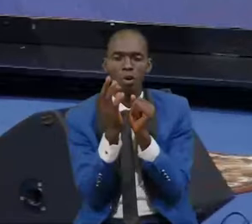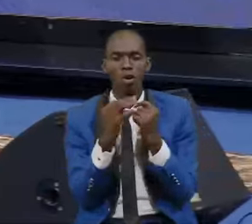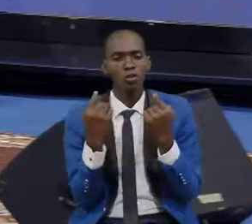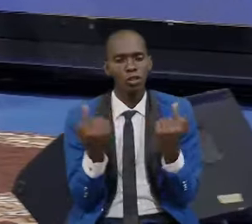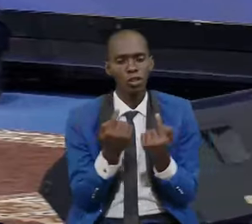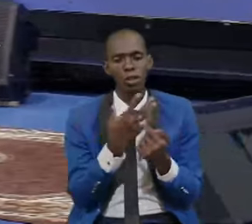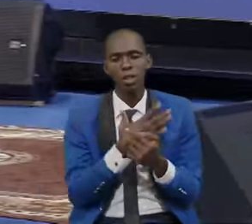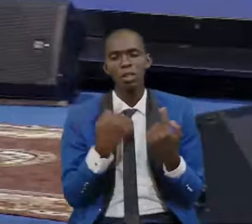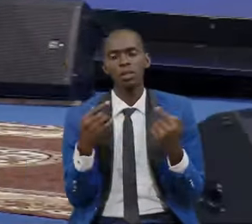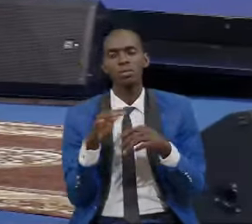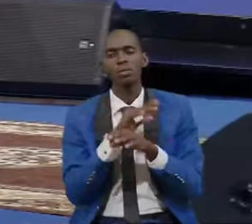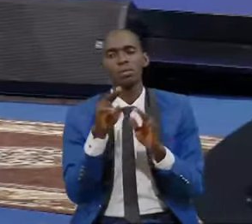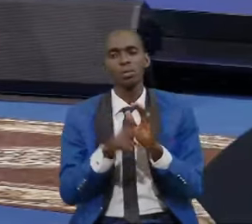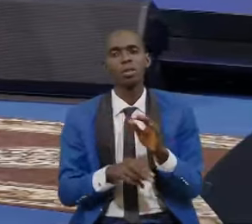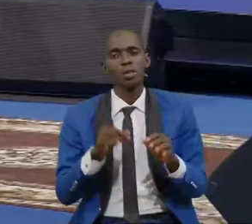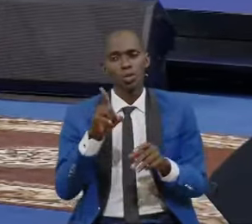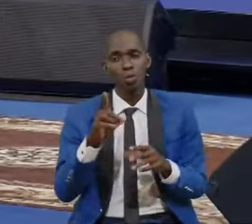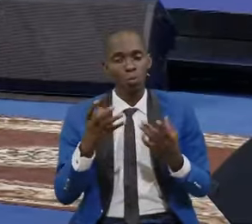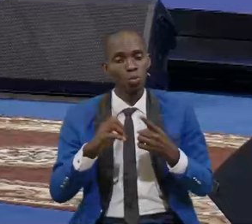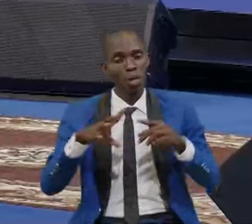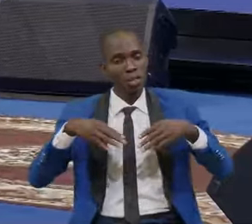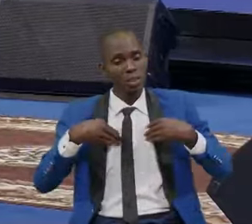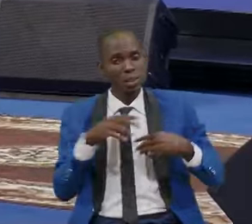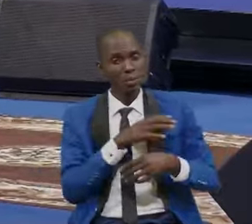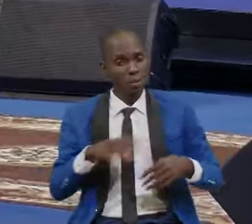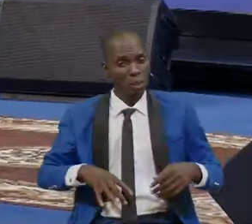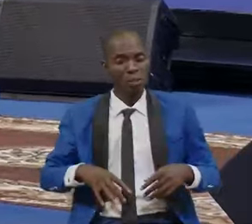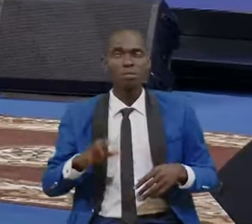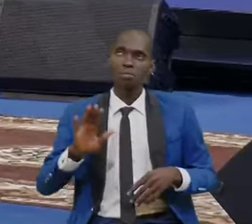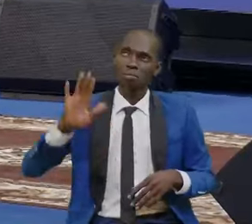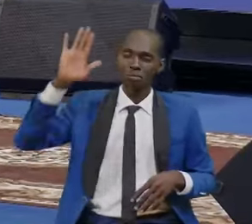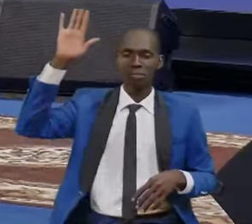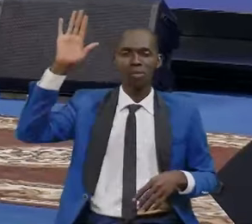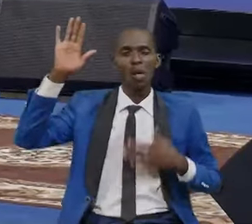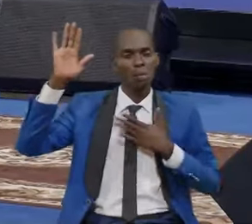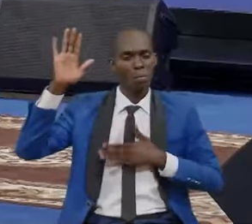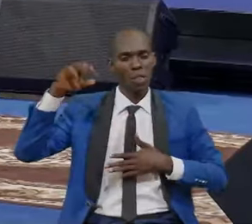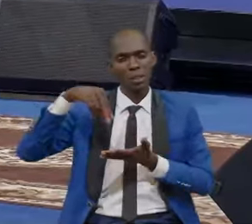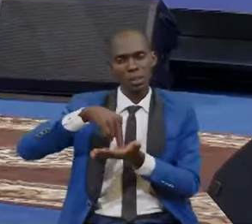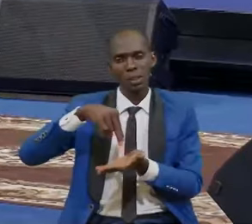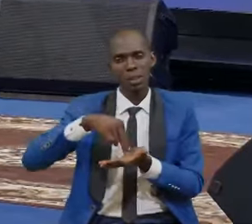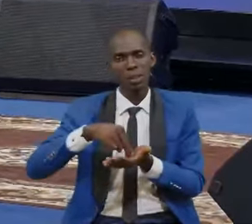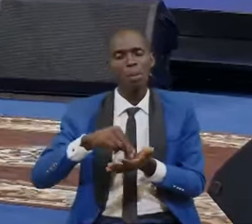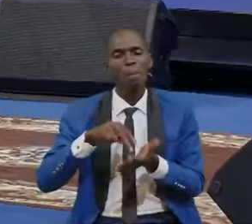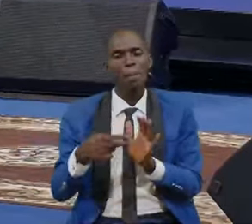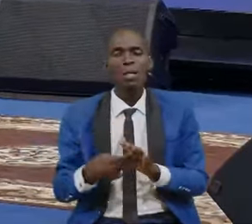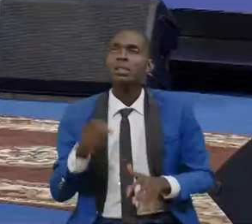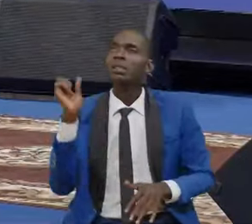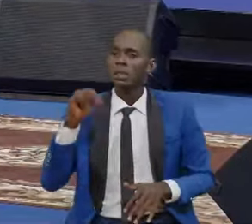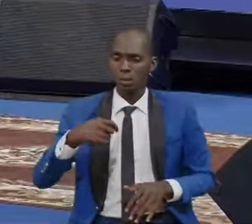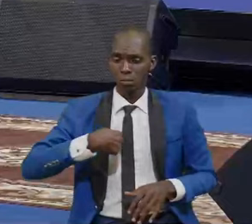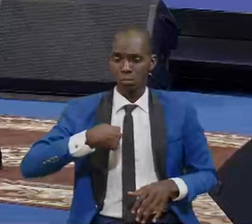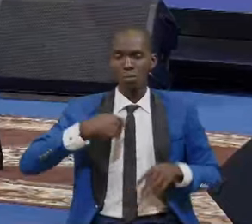Lève ta main alors. Comme tu lèves la main, alors mets-toi debout s'il te plaît. Et dis oui, je suis l'homme, je suis la